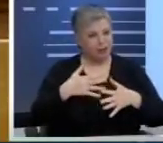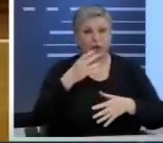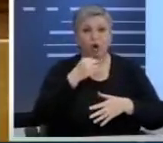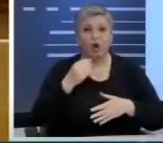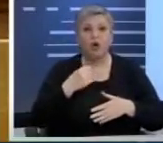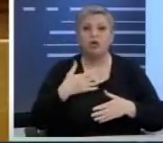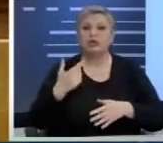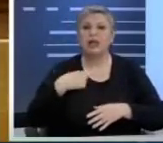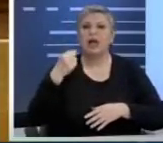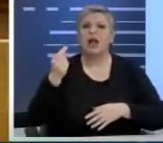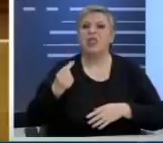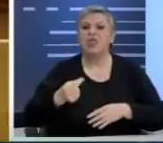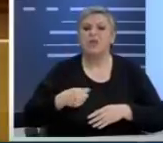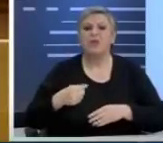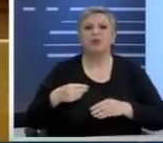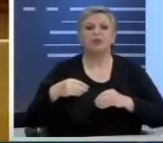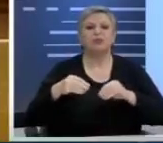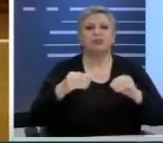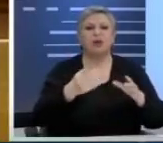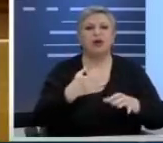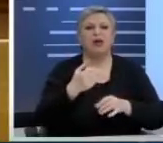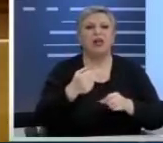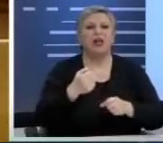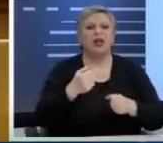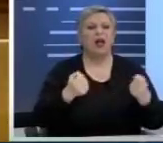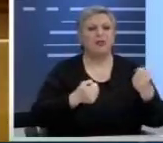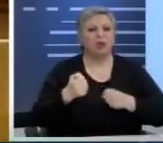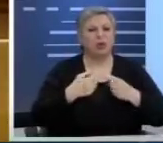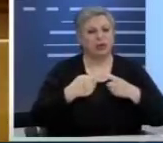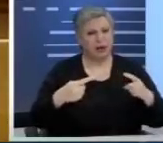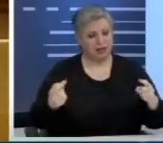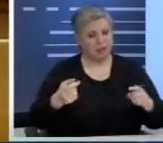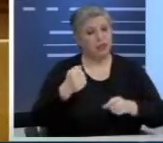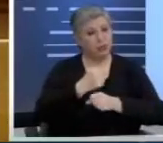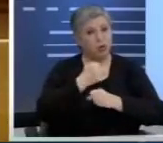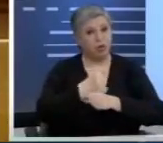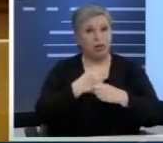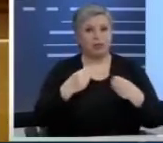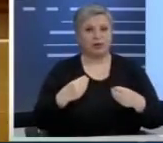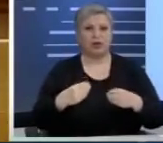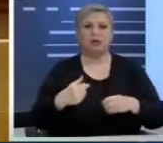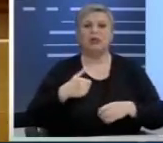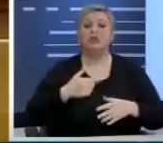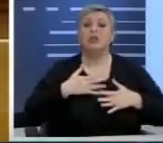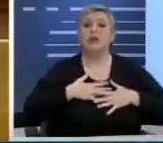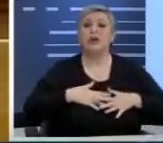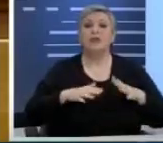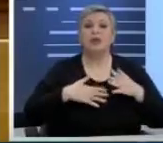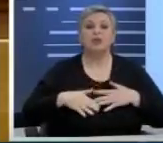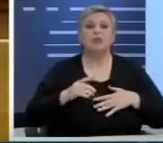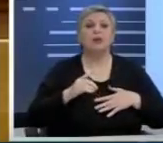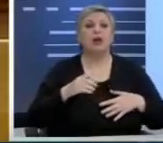κάνει. Τώρα θέλω να ευχαριστήσω τον Δημήτρη τον Τσάκωνα, που είναι δημόσιος υπάλληλος και